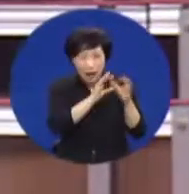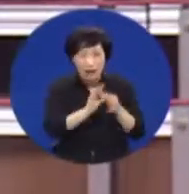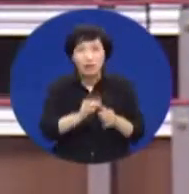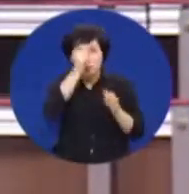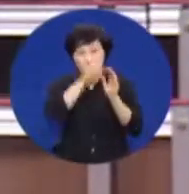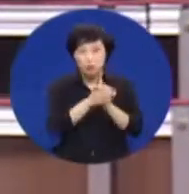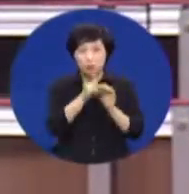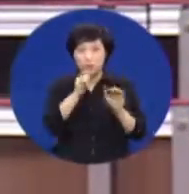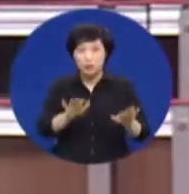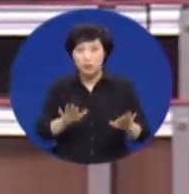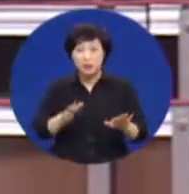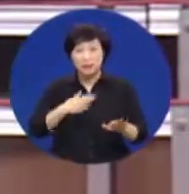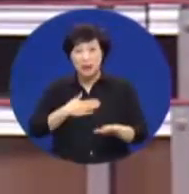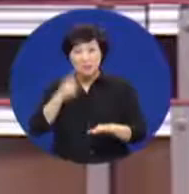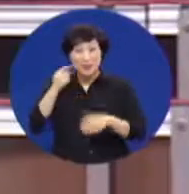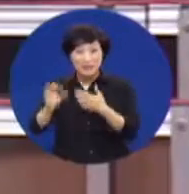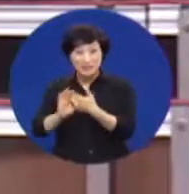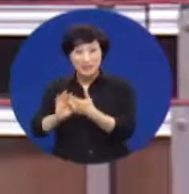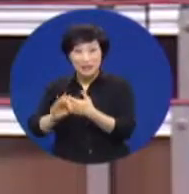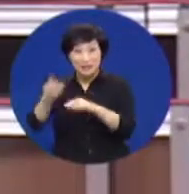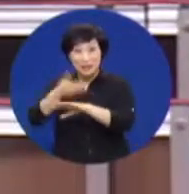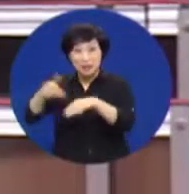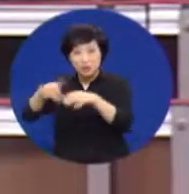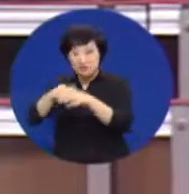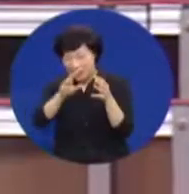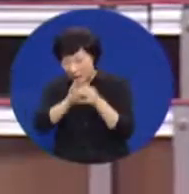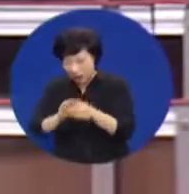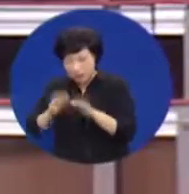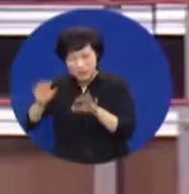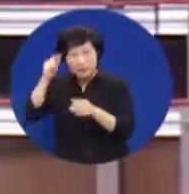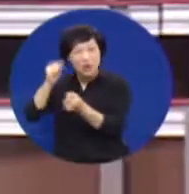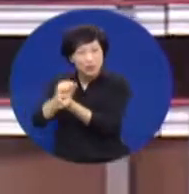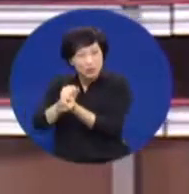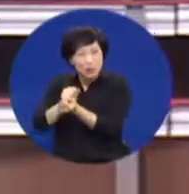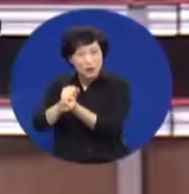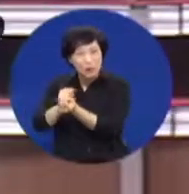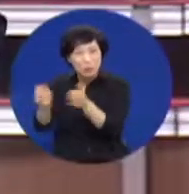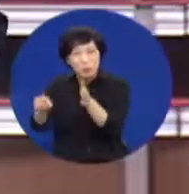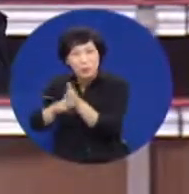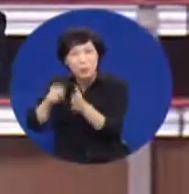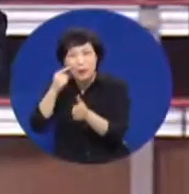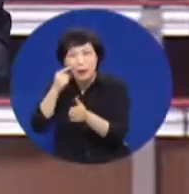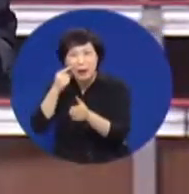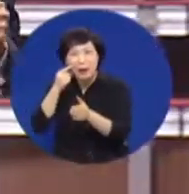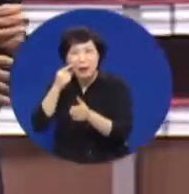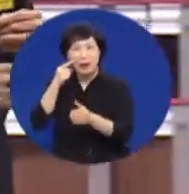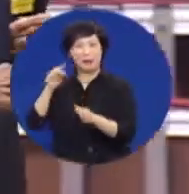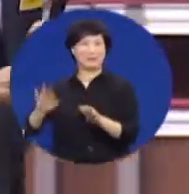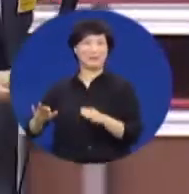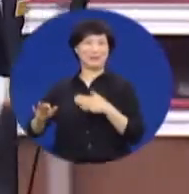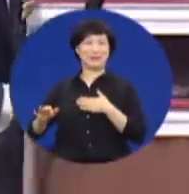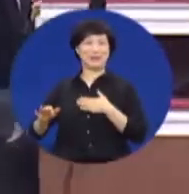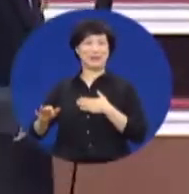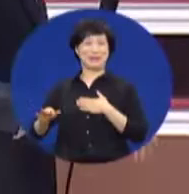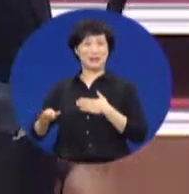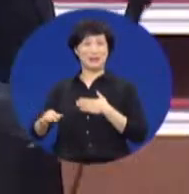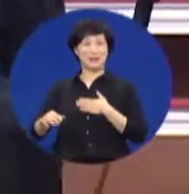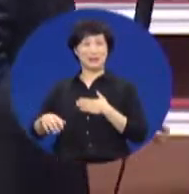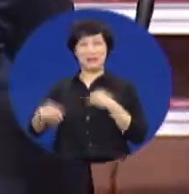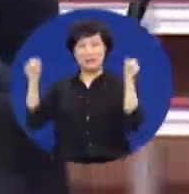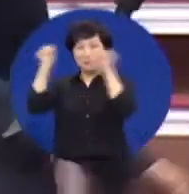종교를 그렇게 했다면 대단한 사람 안 되겠습니까? 무슨 대단한 사람? 망할 사람 되지 않겠느냐 이 말이오.